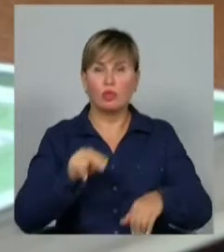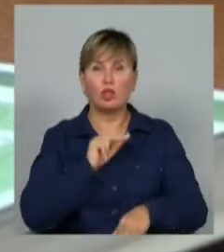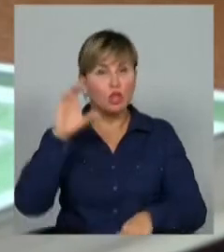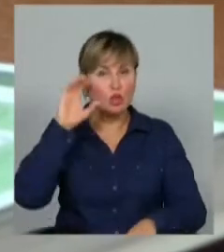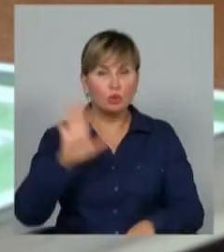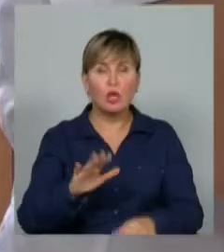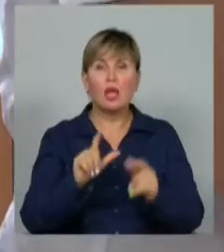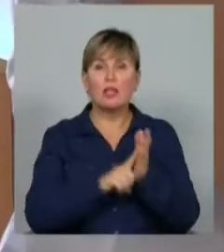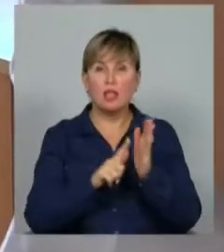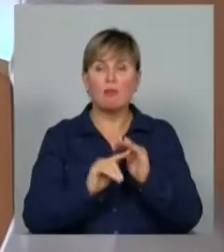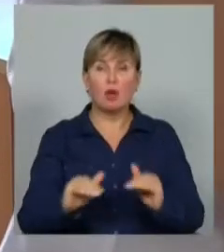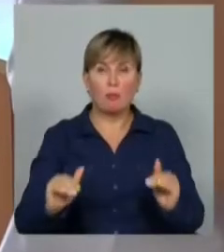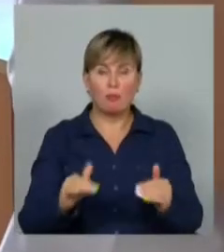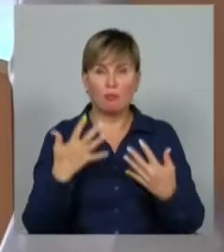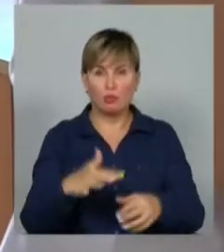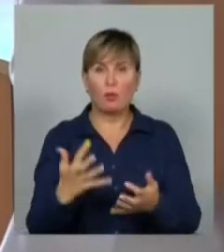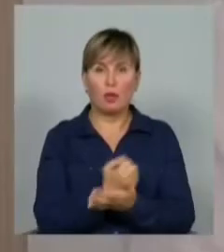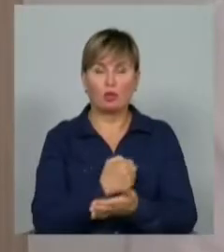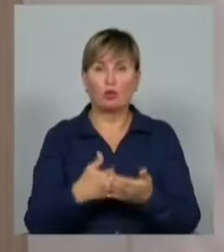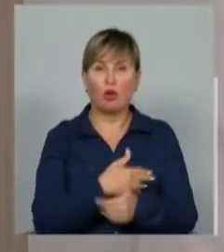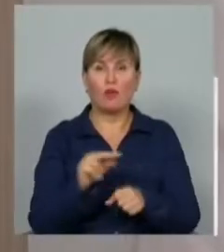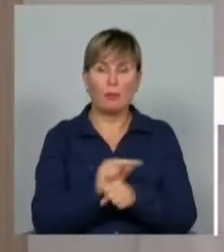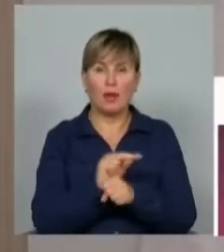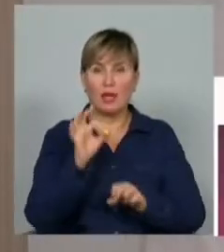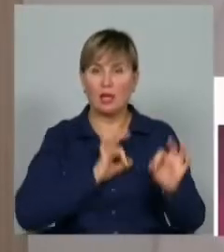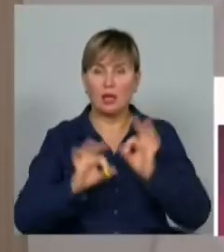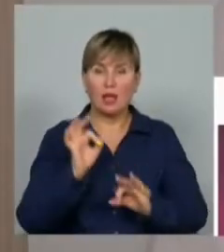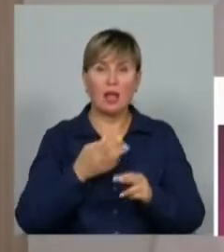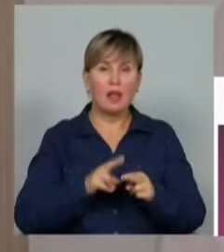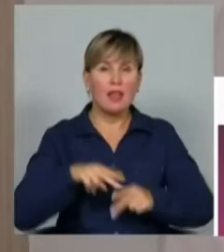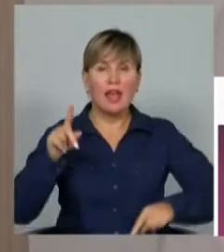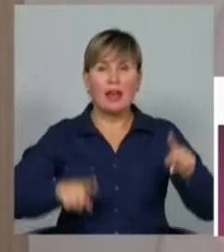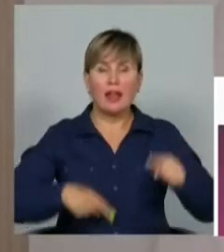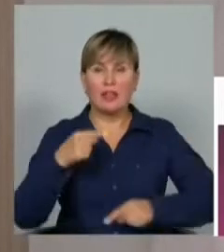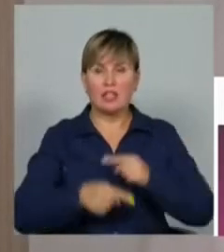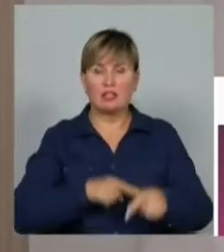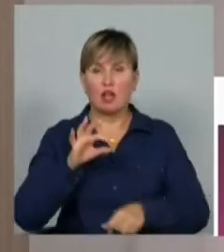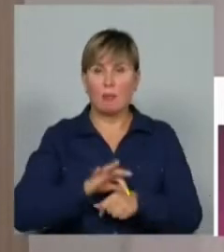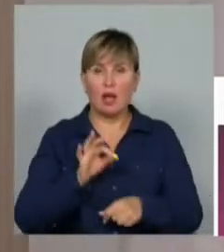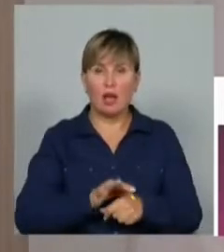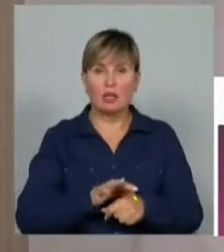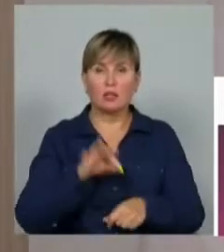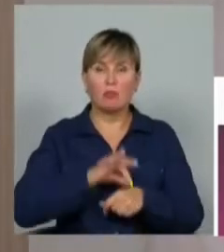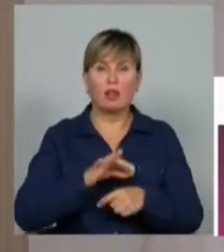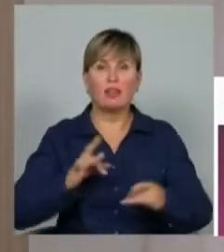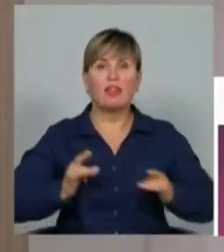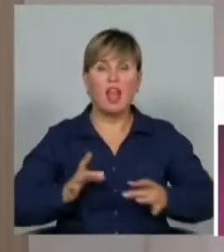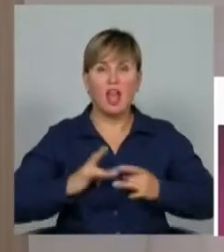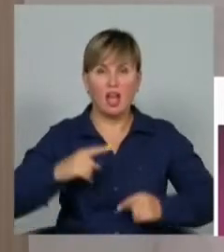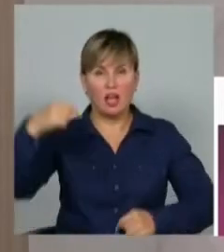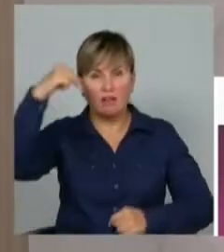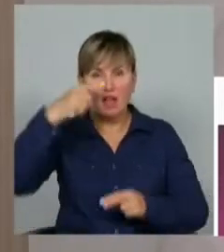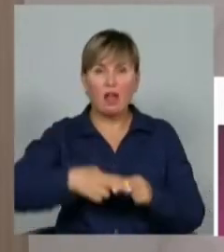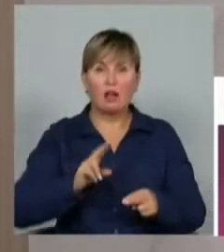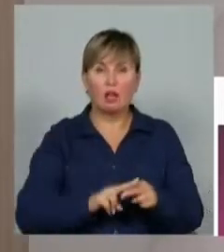уже получают лечение новым препаратом. Это редкая наследственная болезнь. Она поражает нервные клетки,